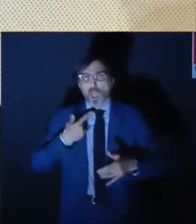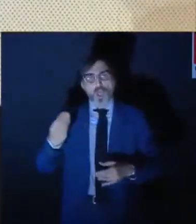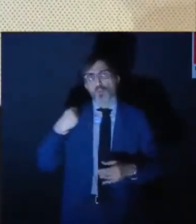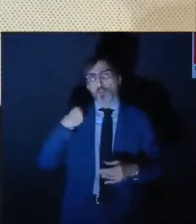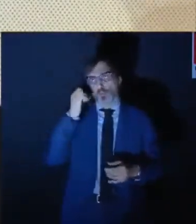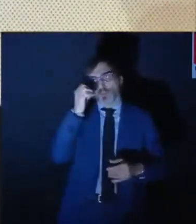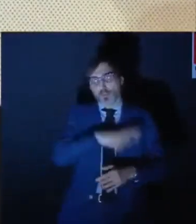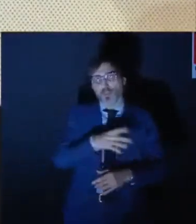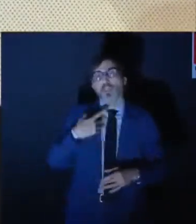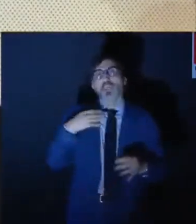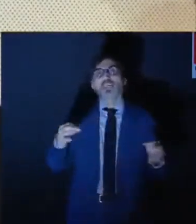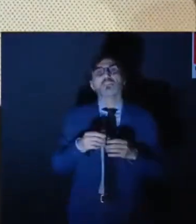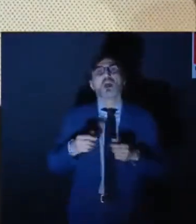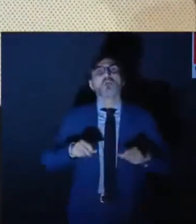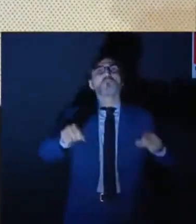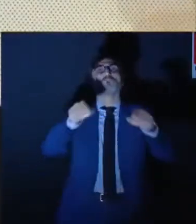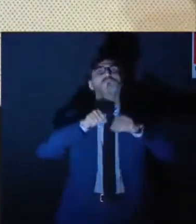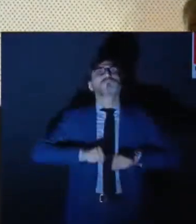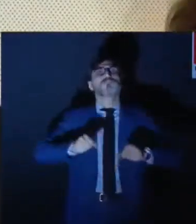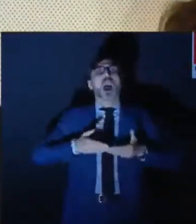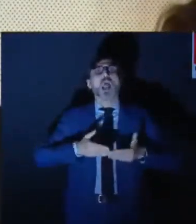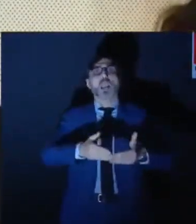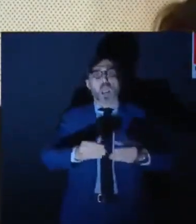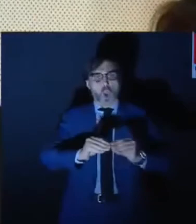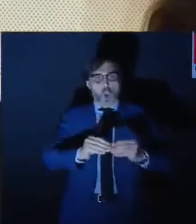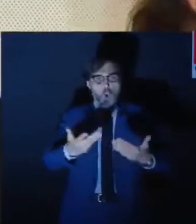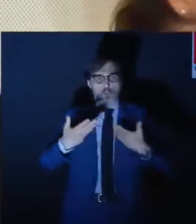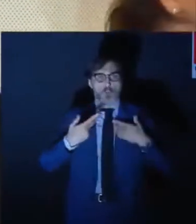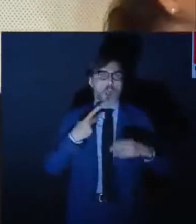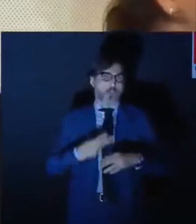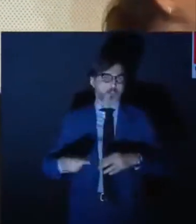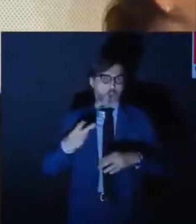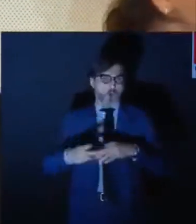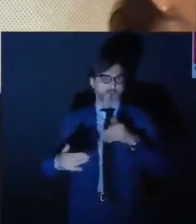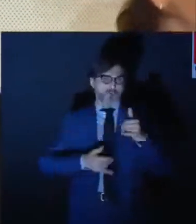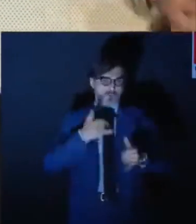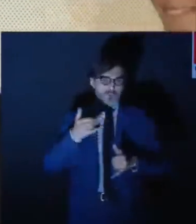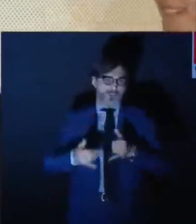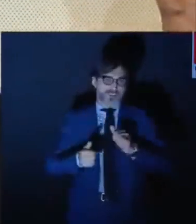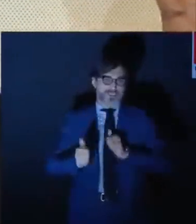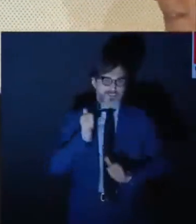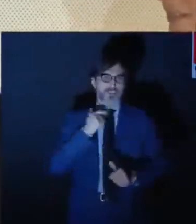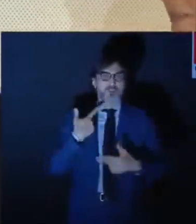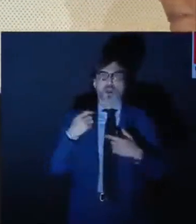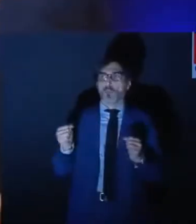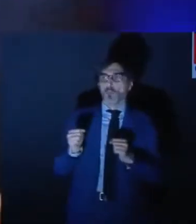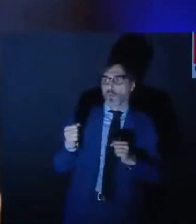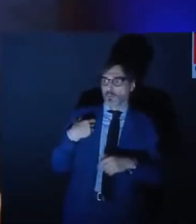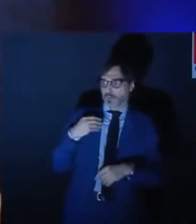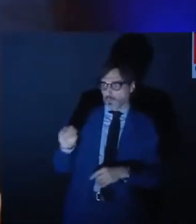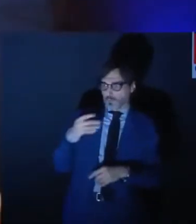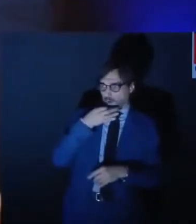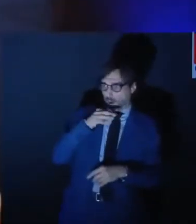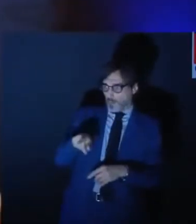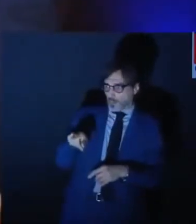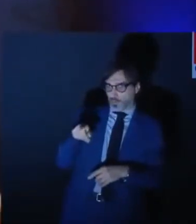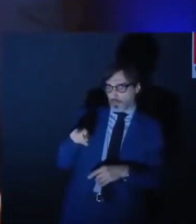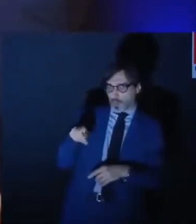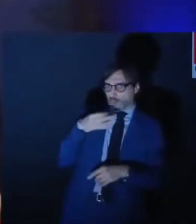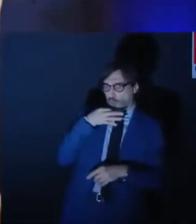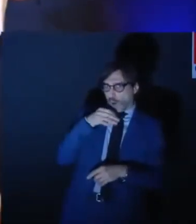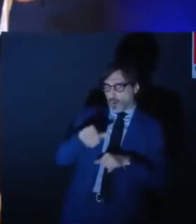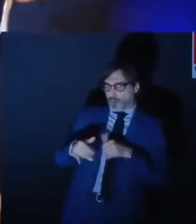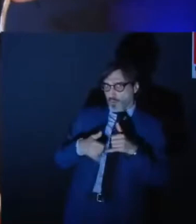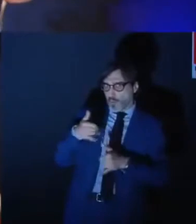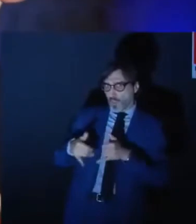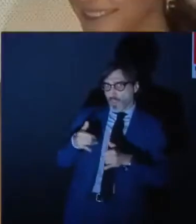domanda se devi dare una basta abbiamo fatto delle prove in bicicletta significa però lui tutto impaurito perché comunque con le buste non è